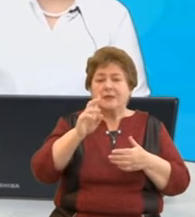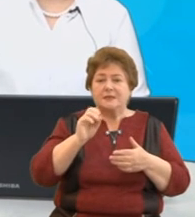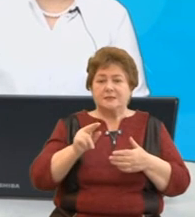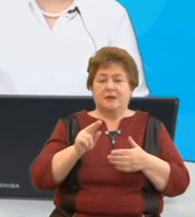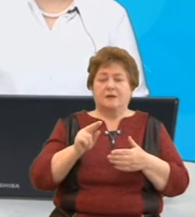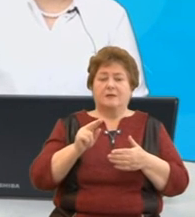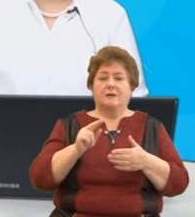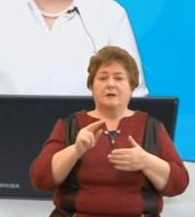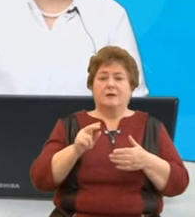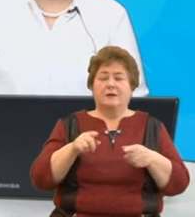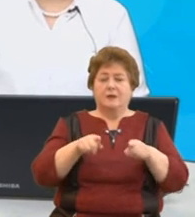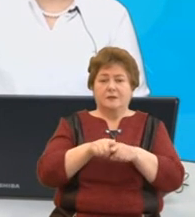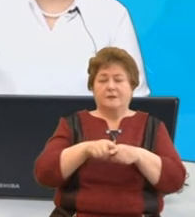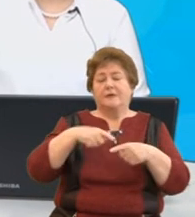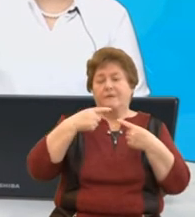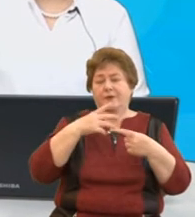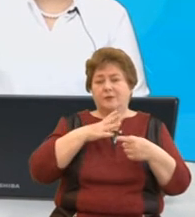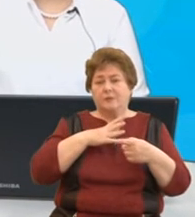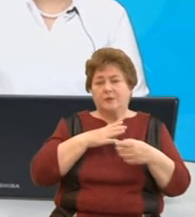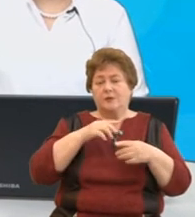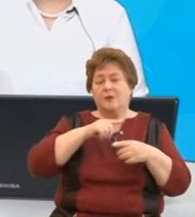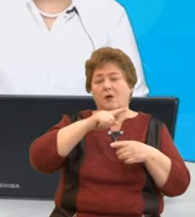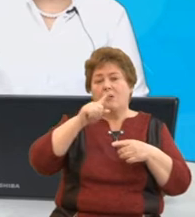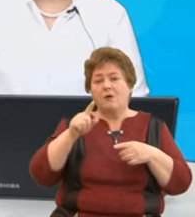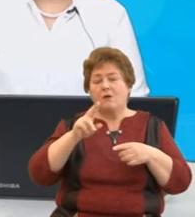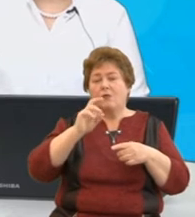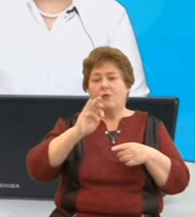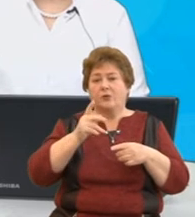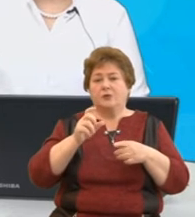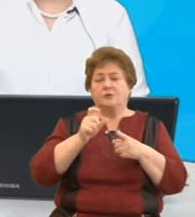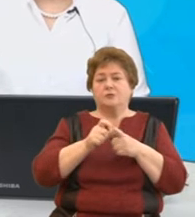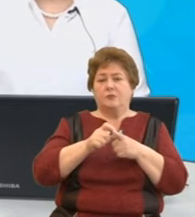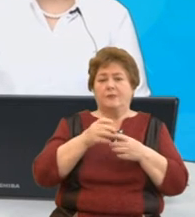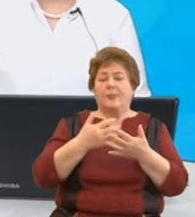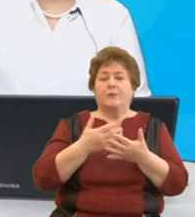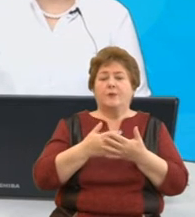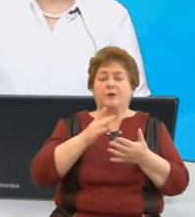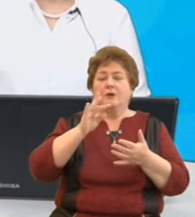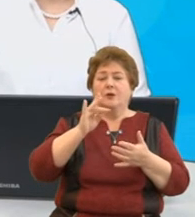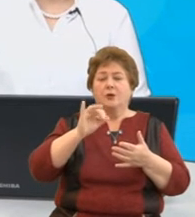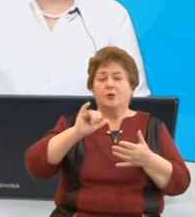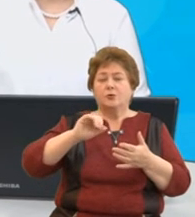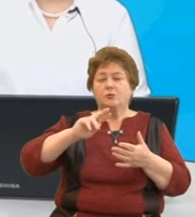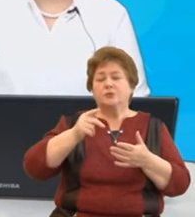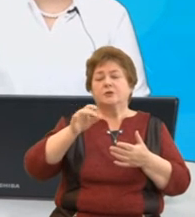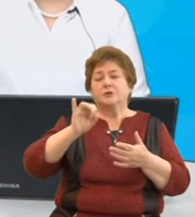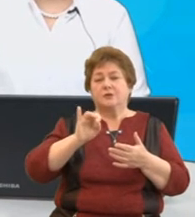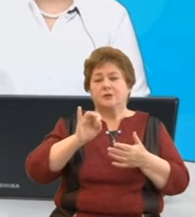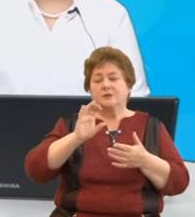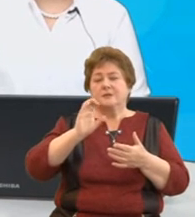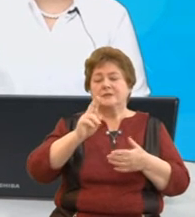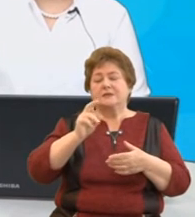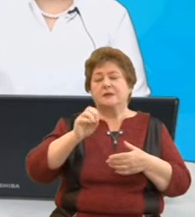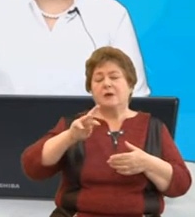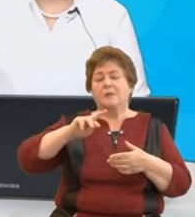знак как мы сказали пишется в корне слова например ручьи скамья